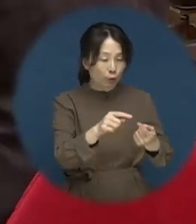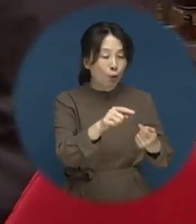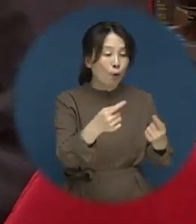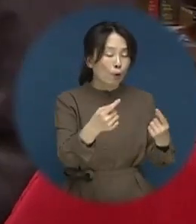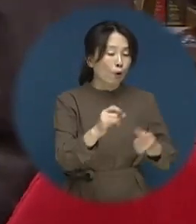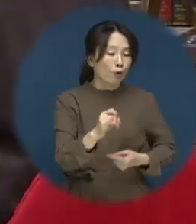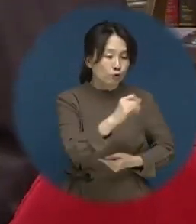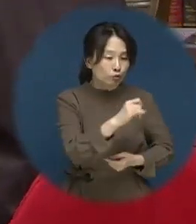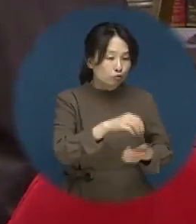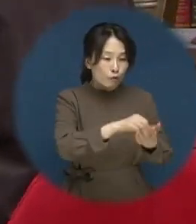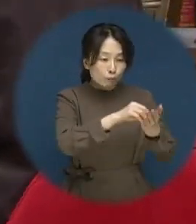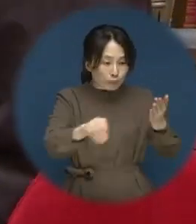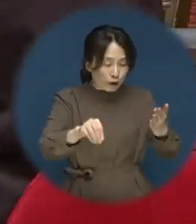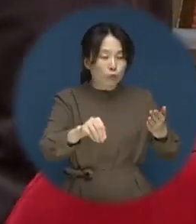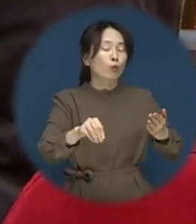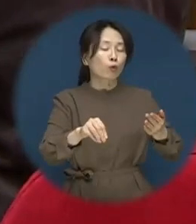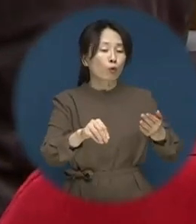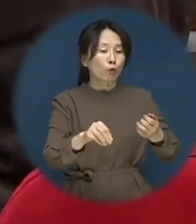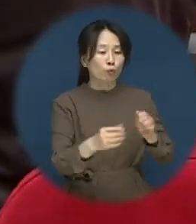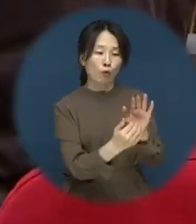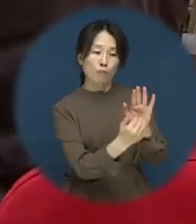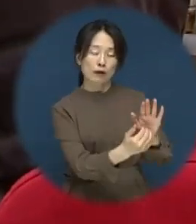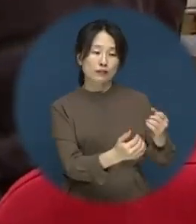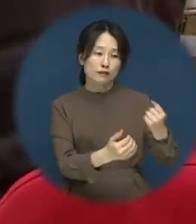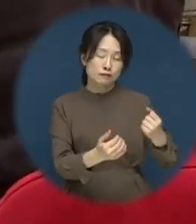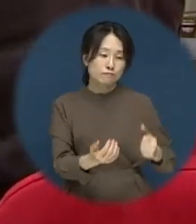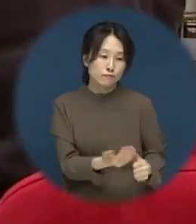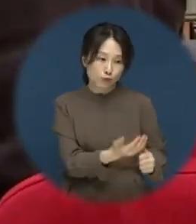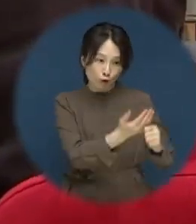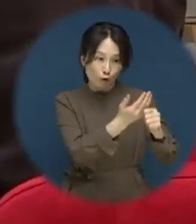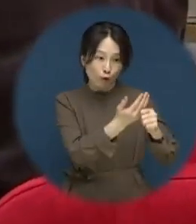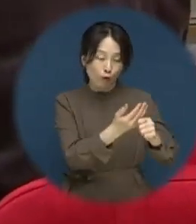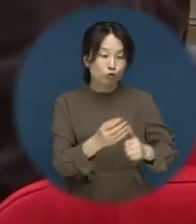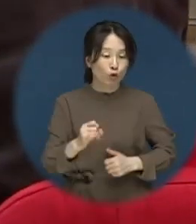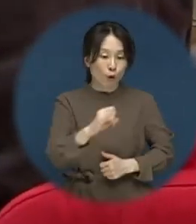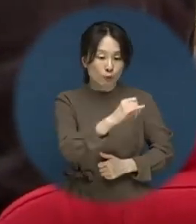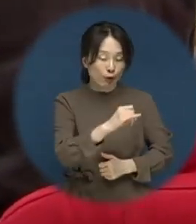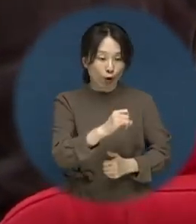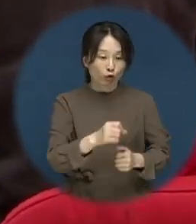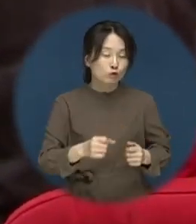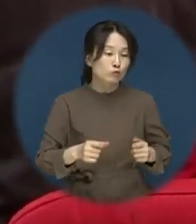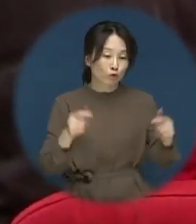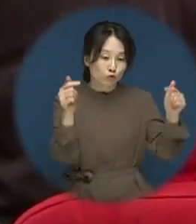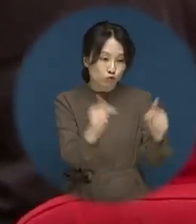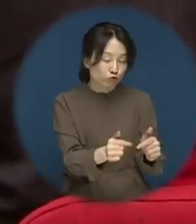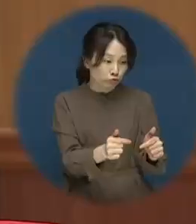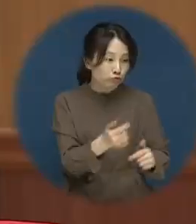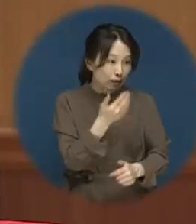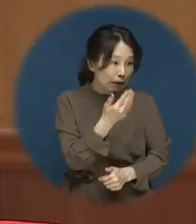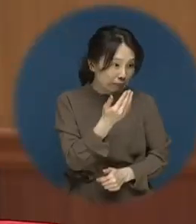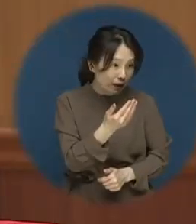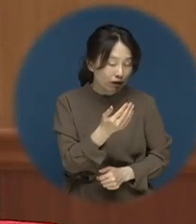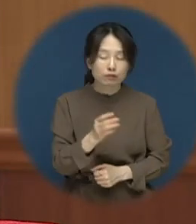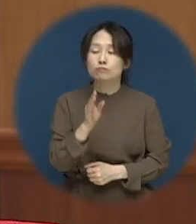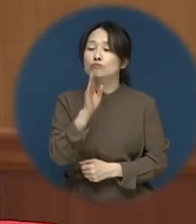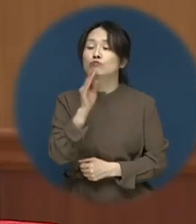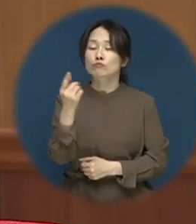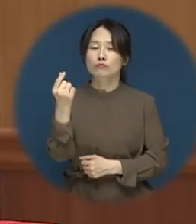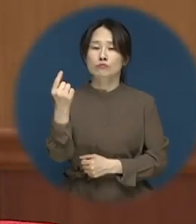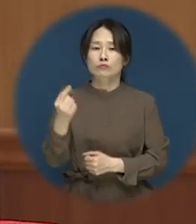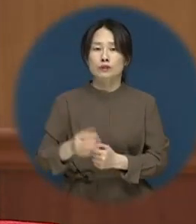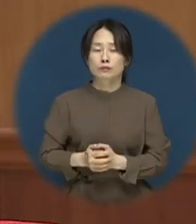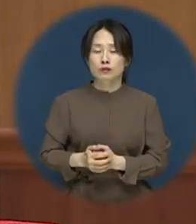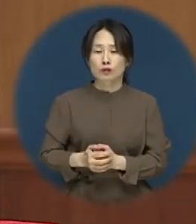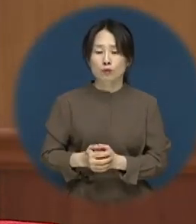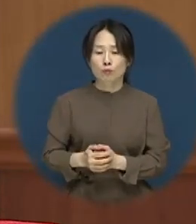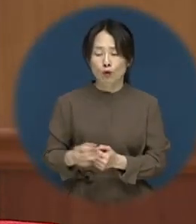감염균에 대한 네. 뭐 저항력을 키워준다든지 그렇죠. 아니면 감염균을 죽인다든지 네. 그렇게 하면 되는 거네요. 예를 들어 병 같으면은 뭐 이게